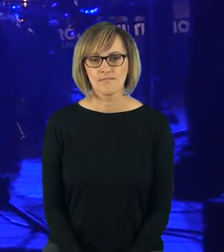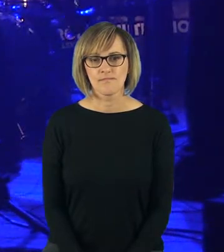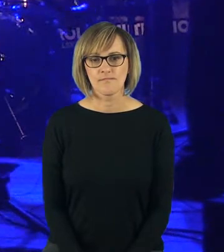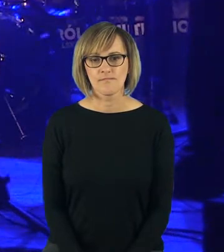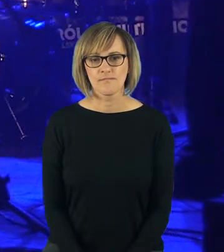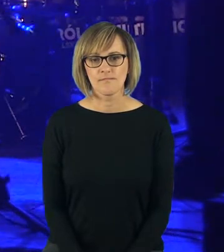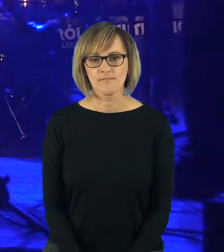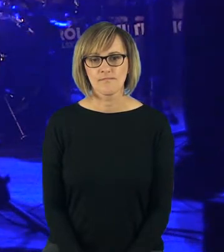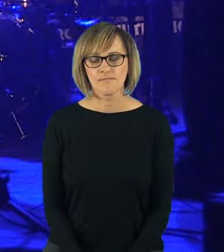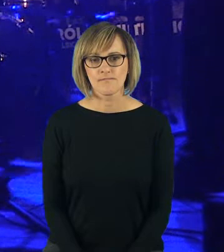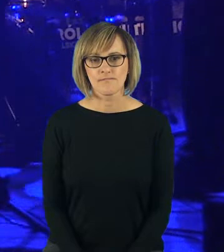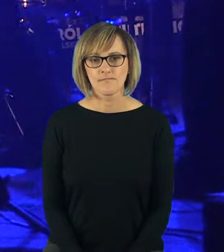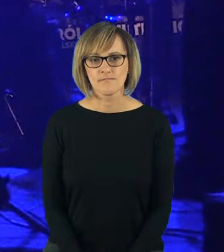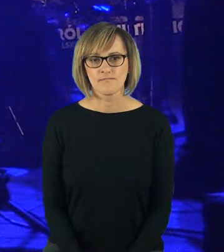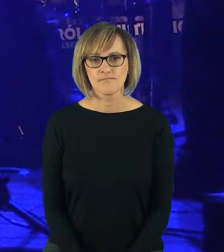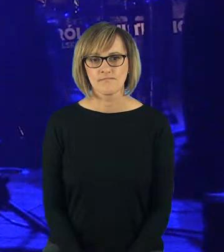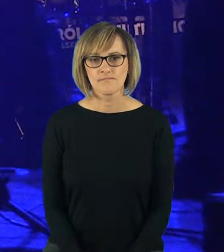wyklętym, niestety